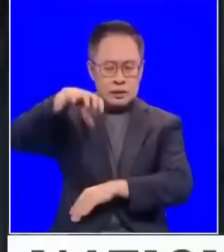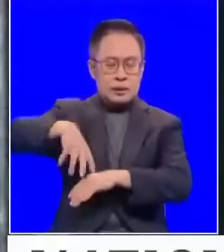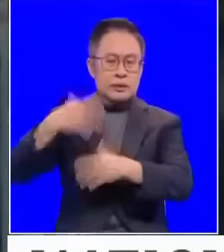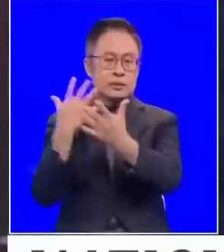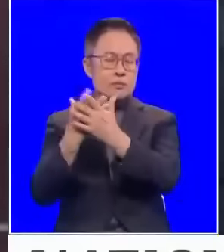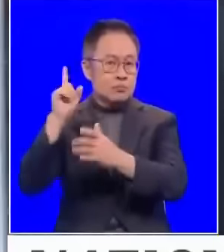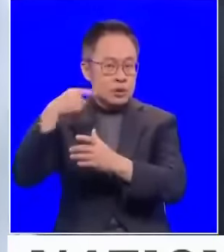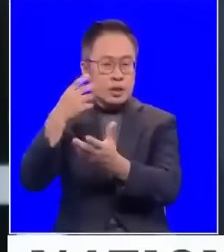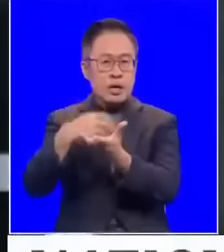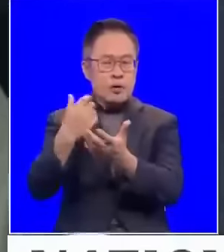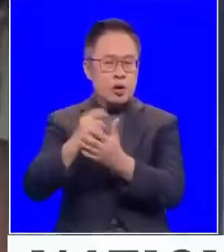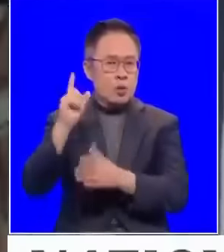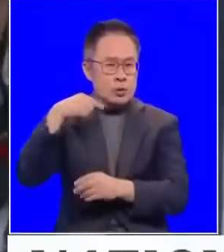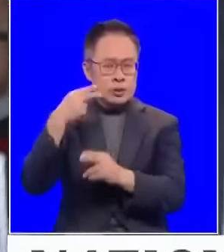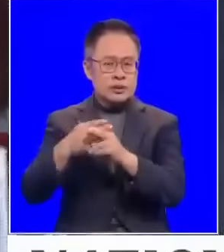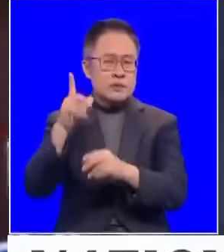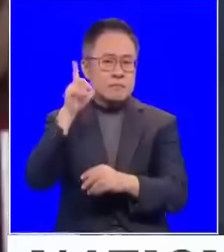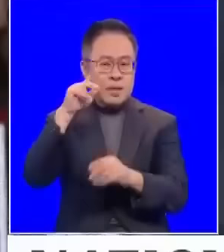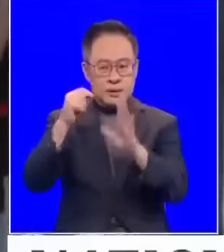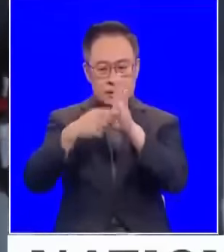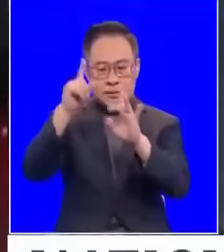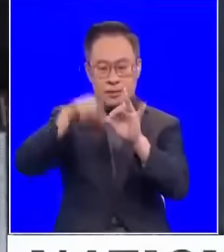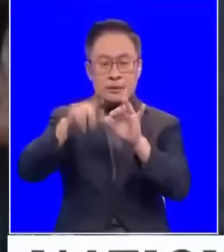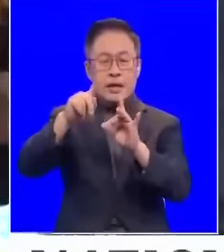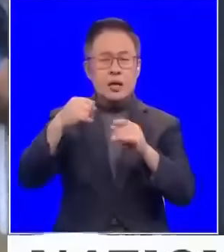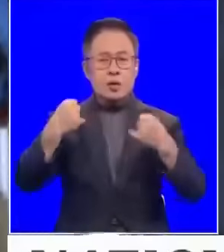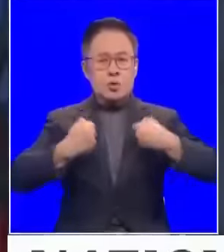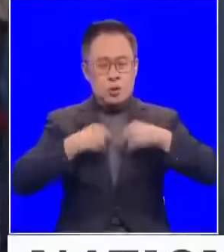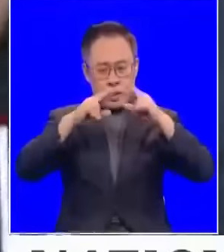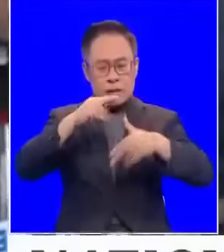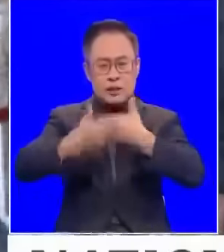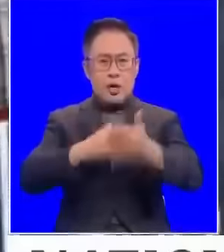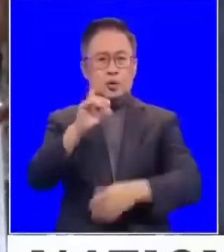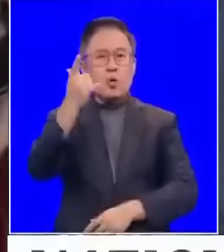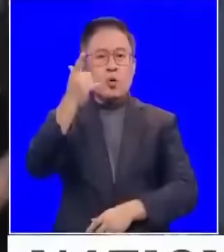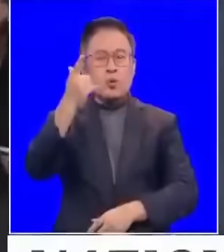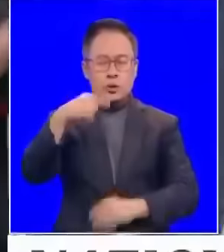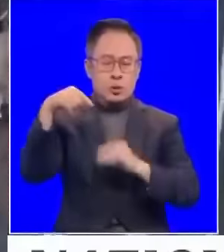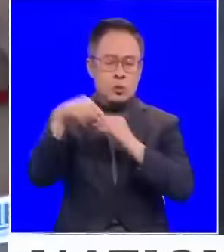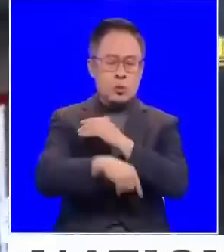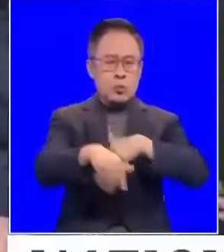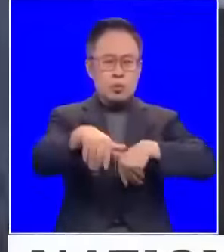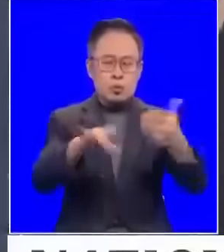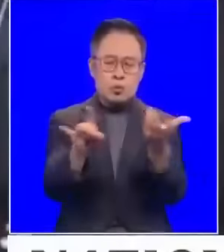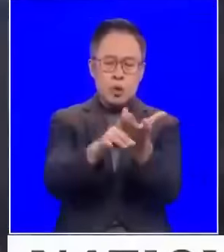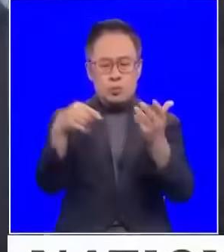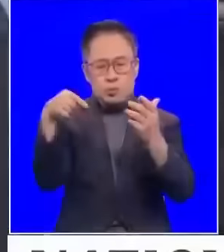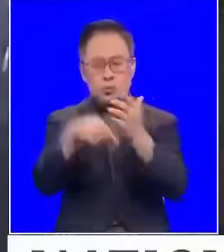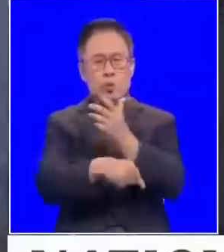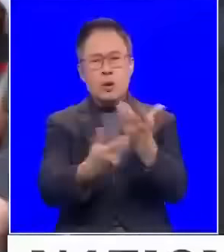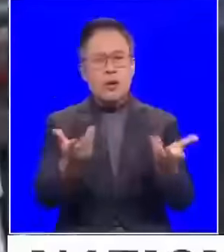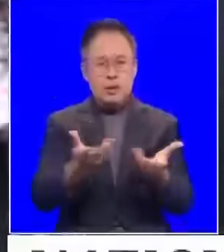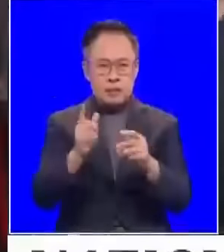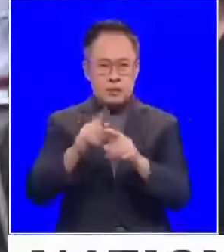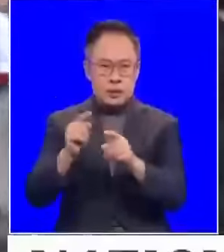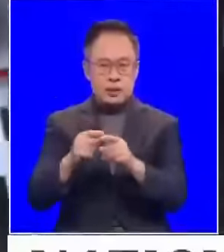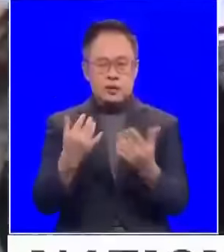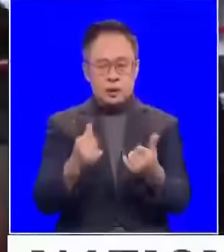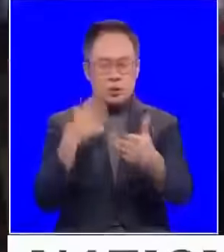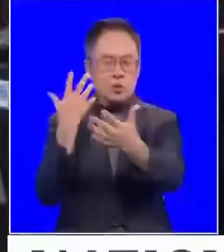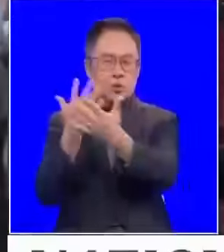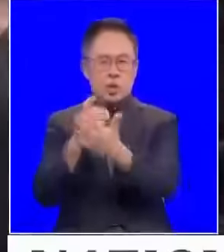อกว่าเมื่อวานนี้ก็มีโอกาสได้เจอตัวครับแล้วก็อยู่ระหว่างการพิจารณาคดีซึ่งเวลานี้ก็ปรับตัวได้ดีเช่นกันแล้วก็มีโอกาสนะครับ